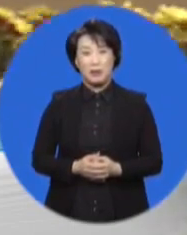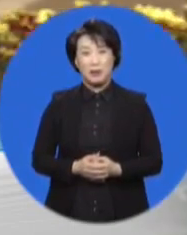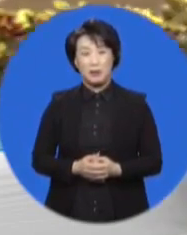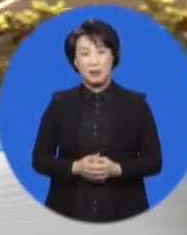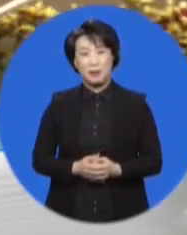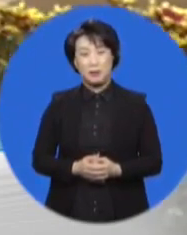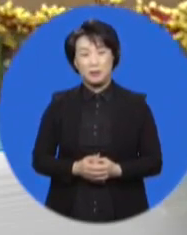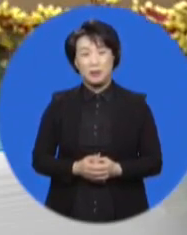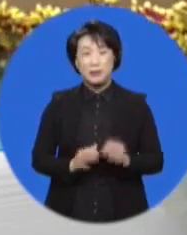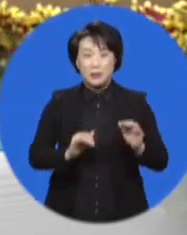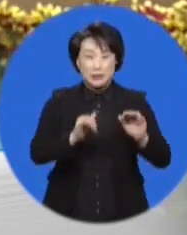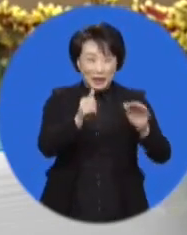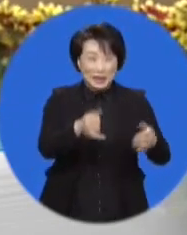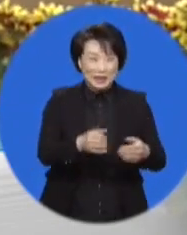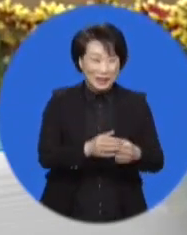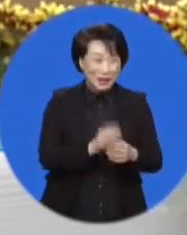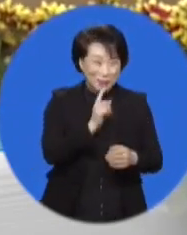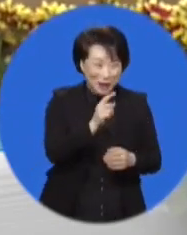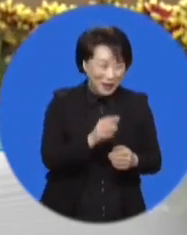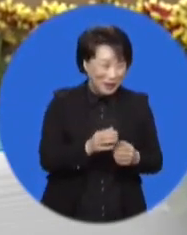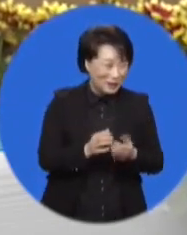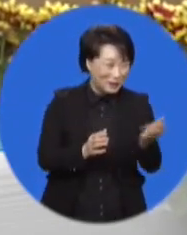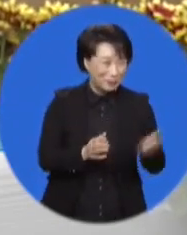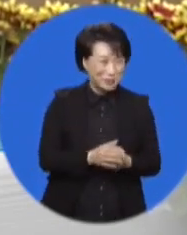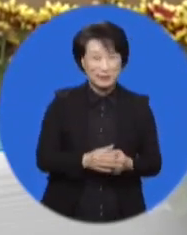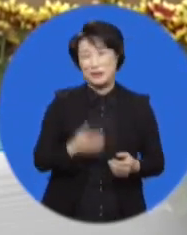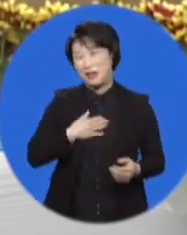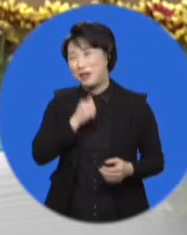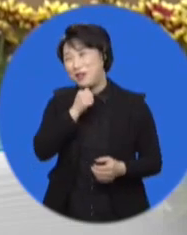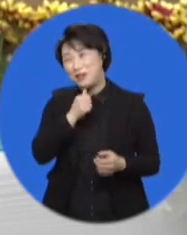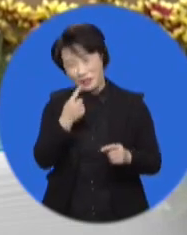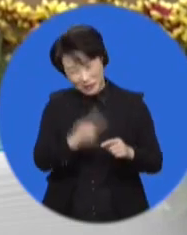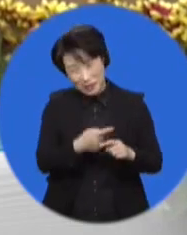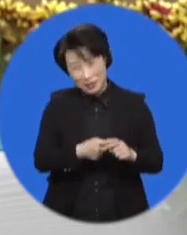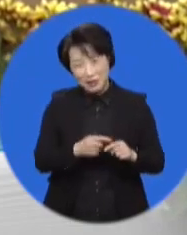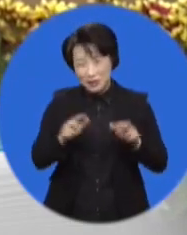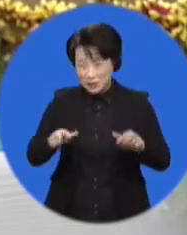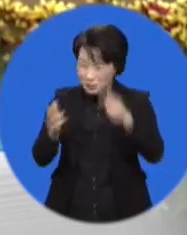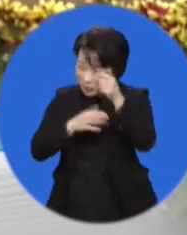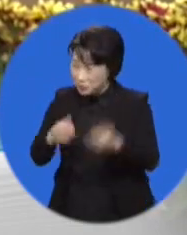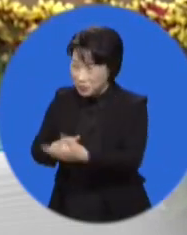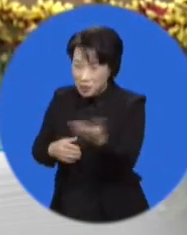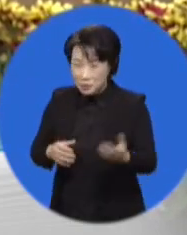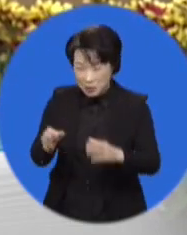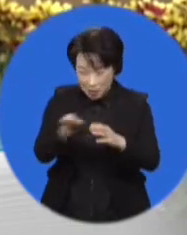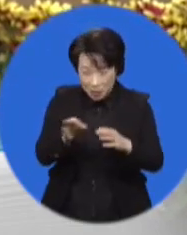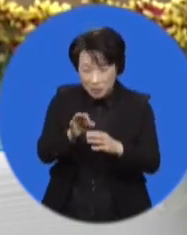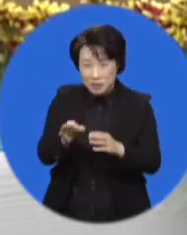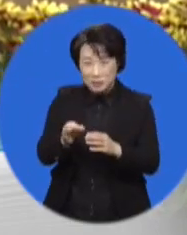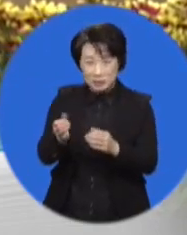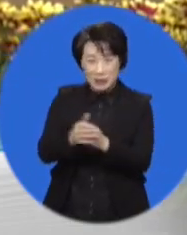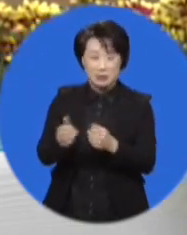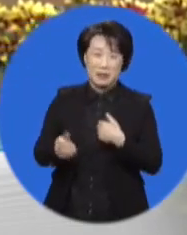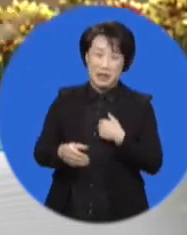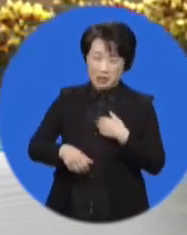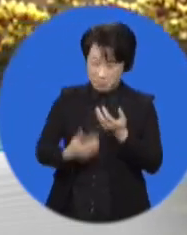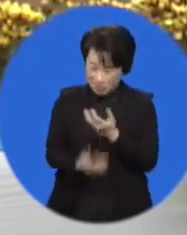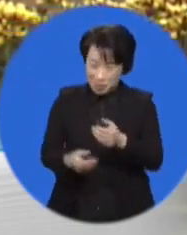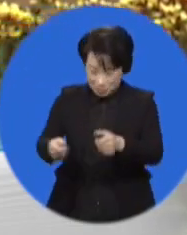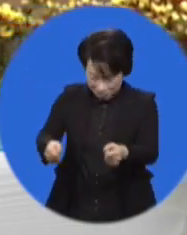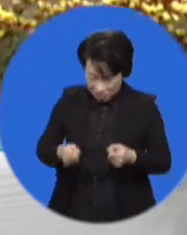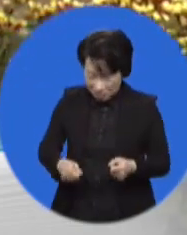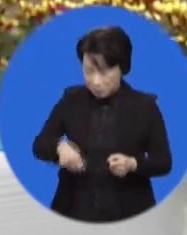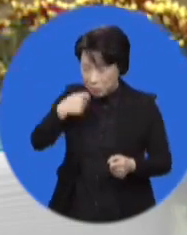뭐 세상 말로 말하면 거지나 똑같지 뭐. 지금도 성도들이 내는 헌금으로 밥에서 먹고